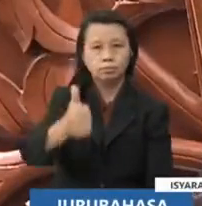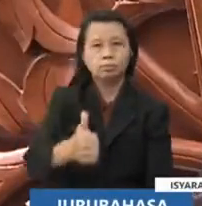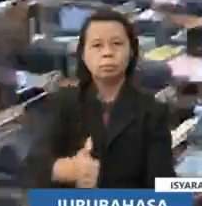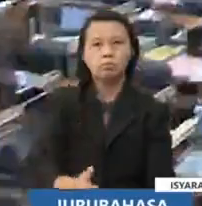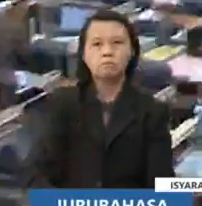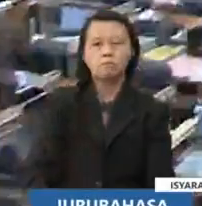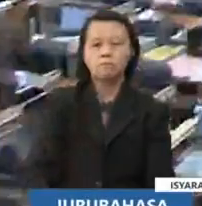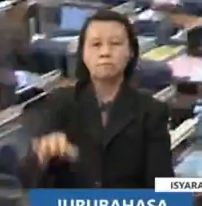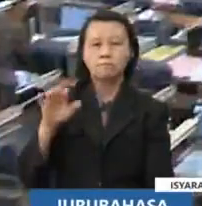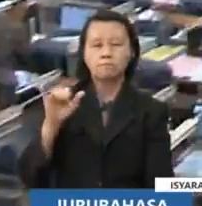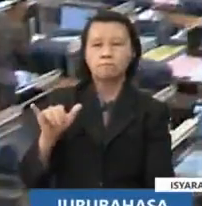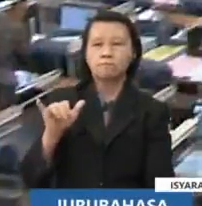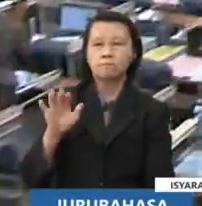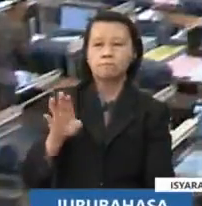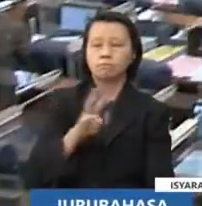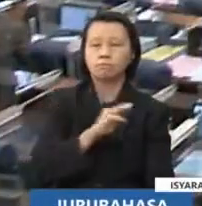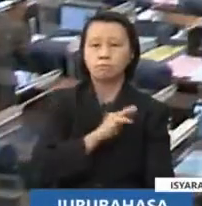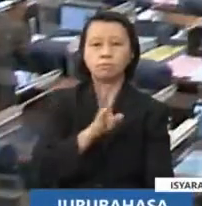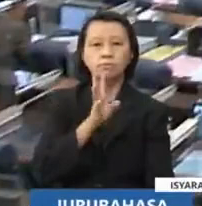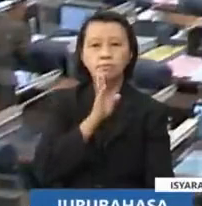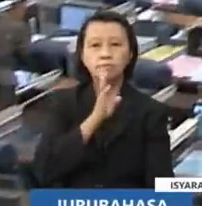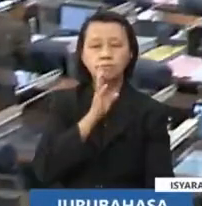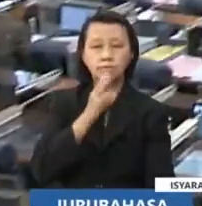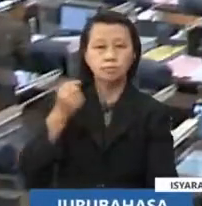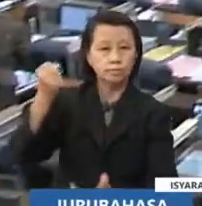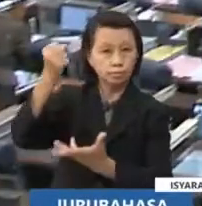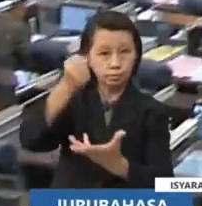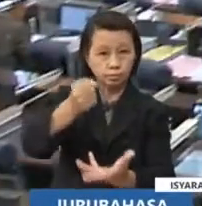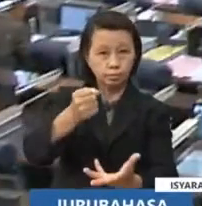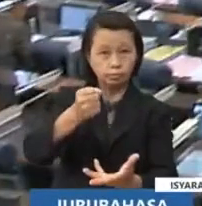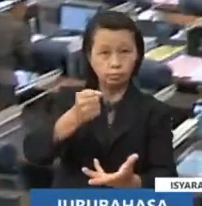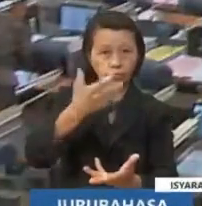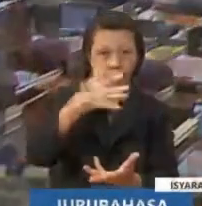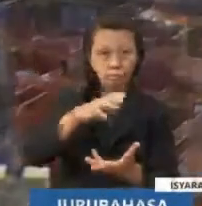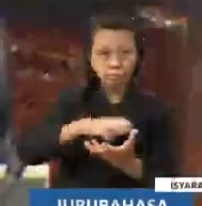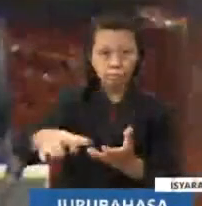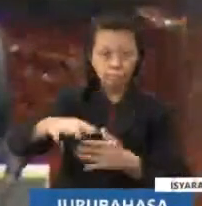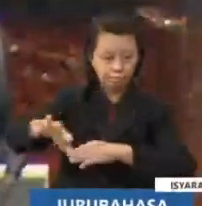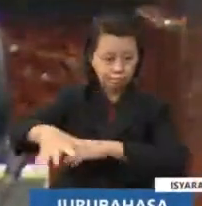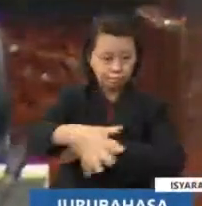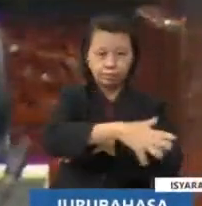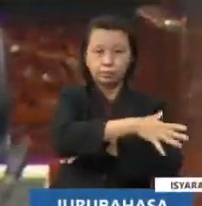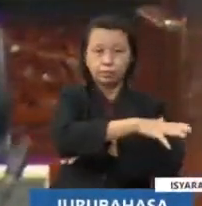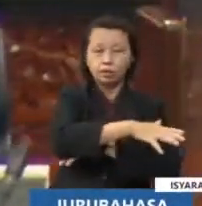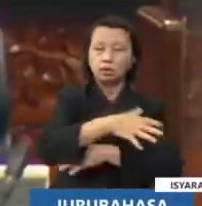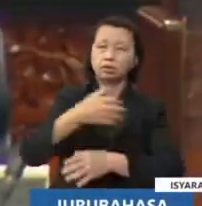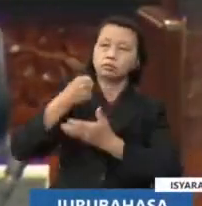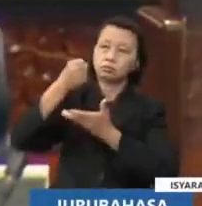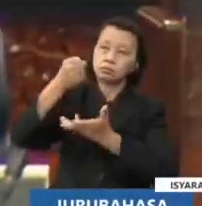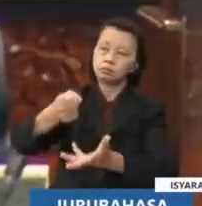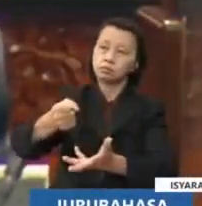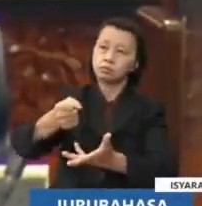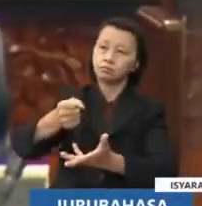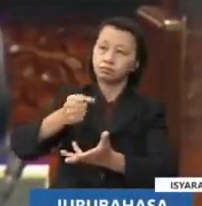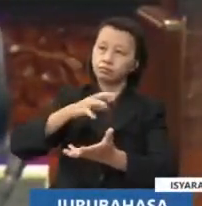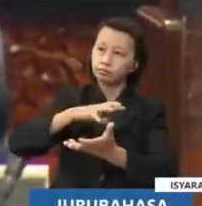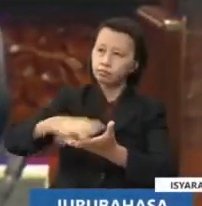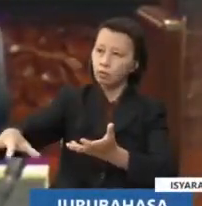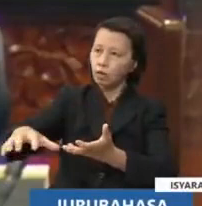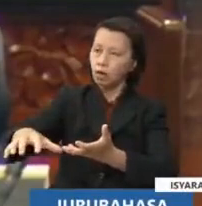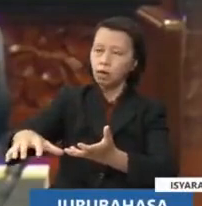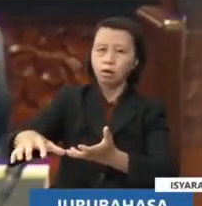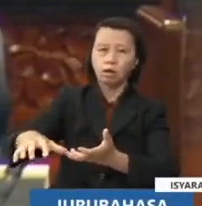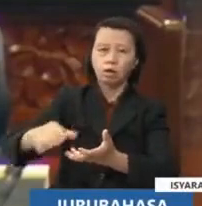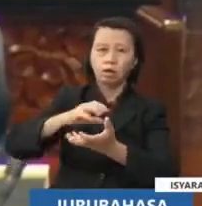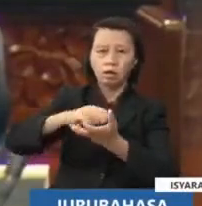warahmatullah umum Tri tadi waktunya tekan tentang untuk anemia kesan pantai agenda peruntukan hakisan